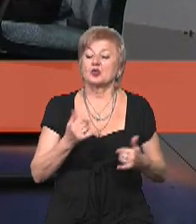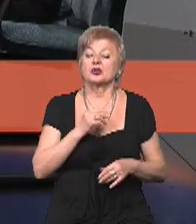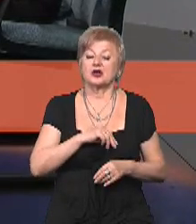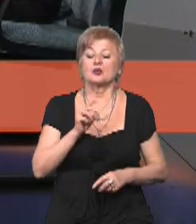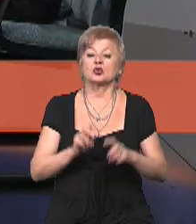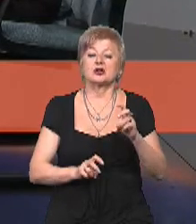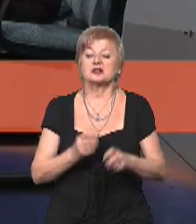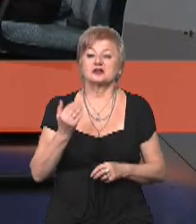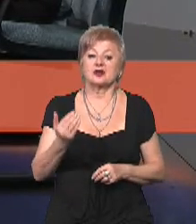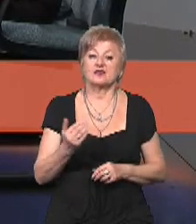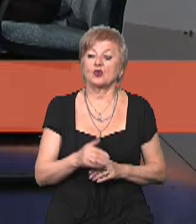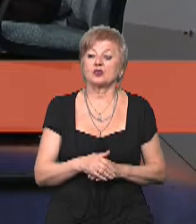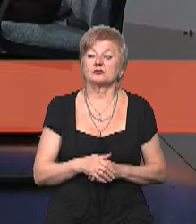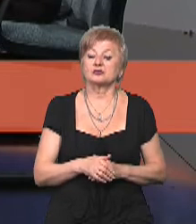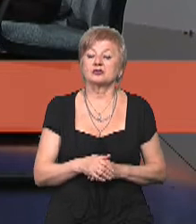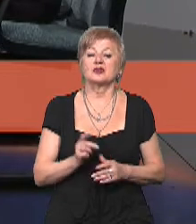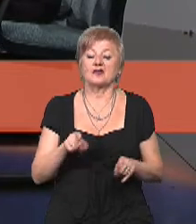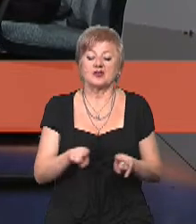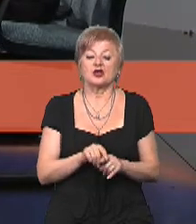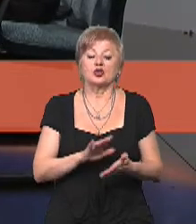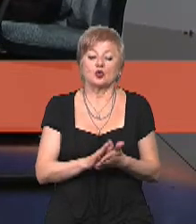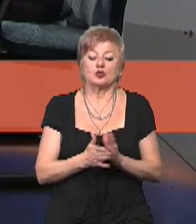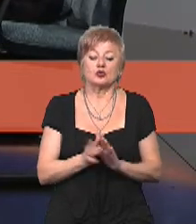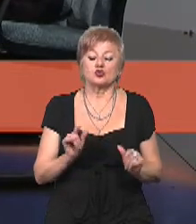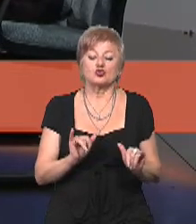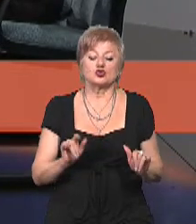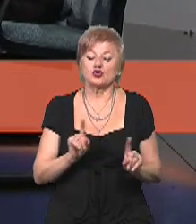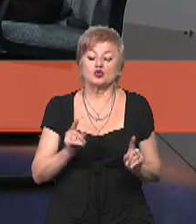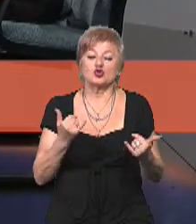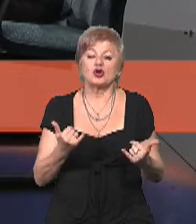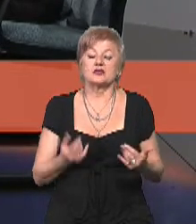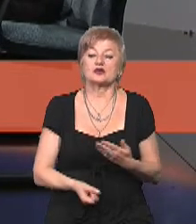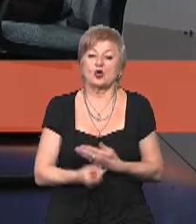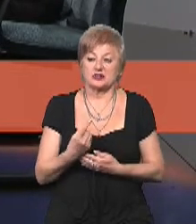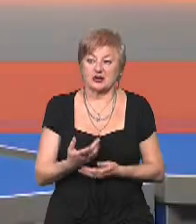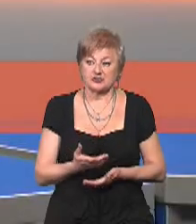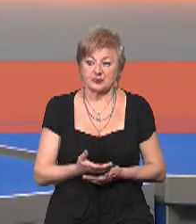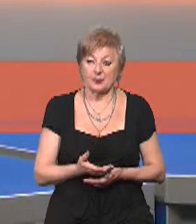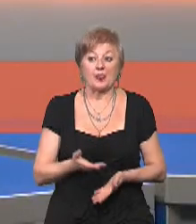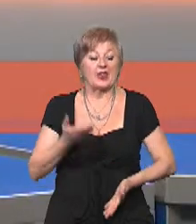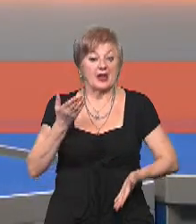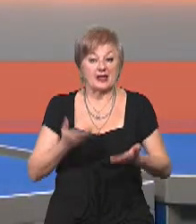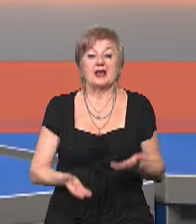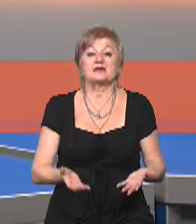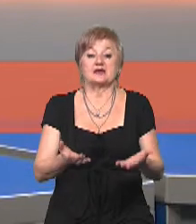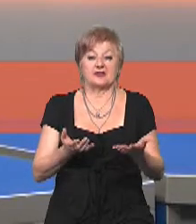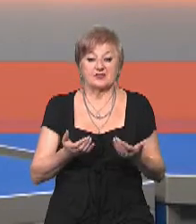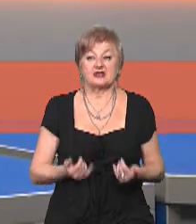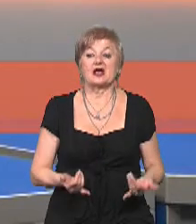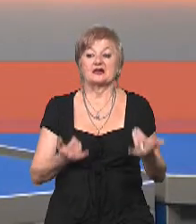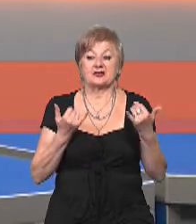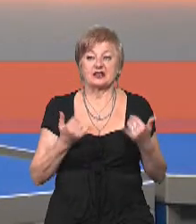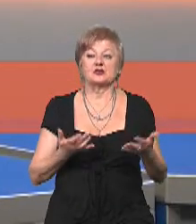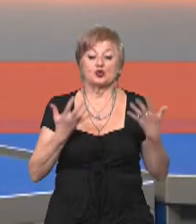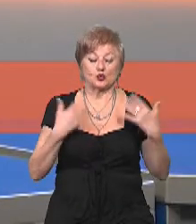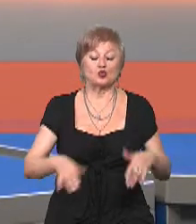підприємства? Як працює ЗТМК в тих умовах, в яких опинилося? Ну, если взять на сегодня то, что мы